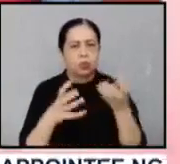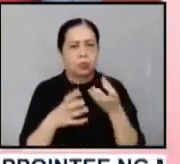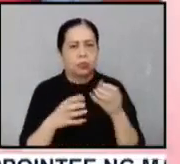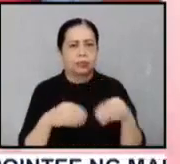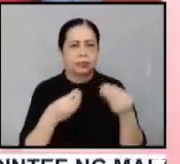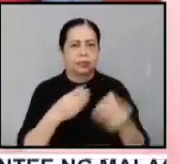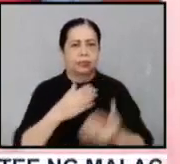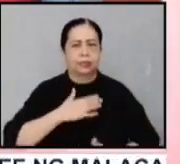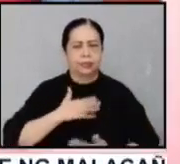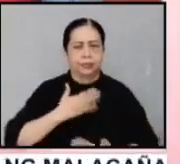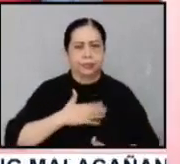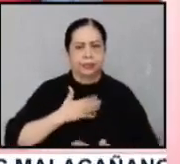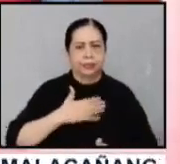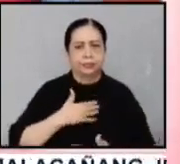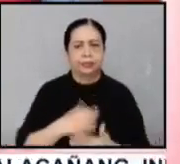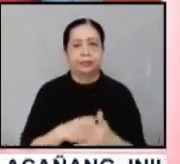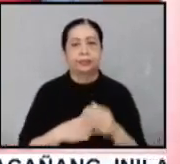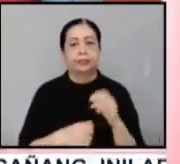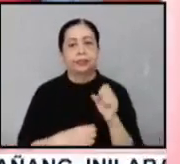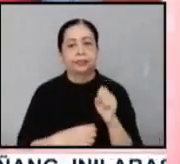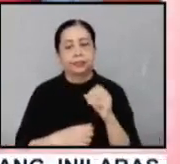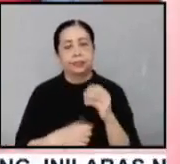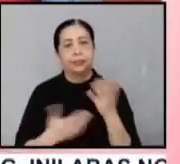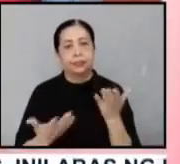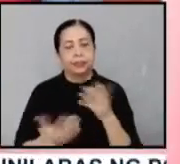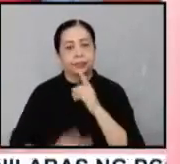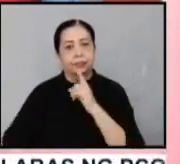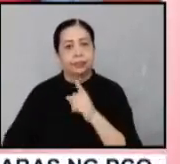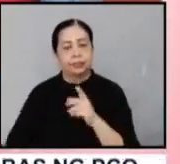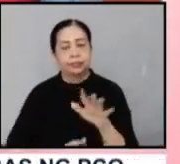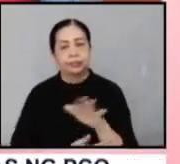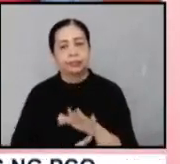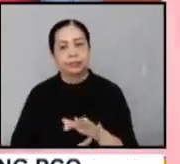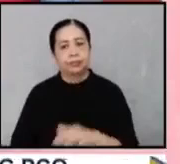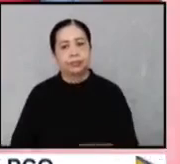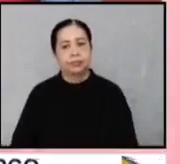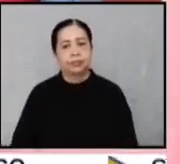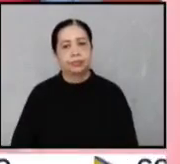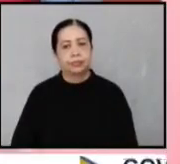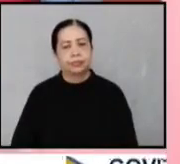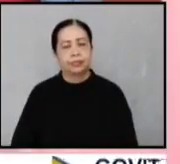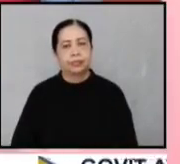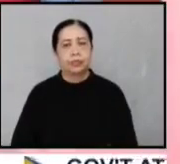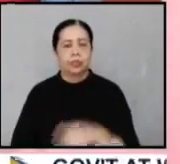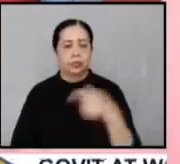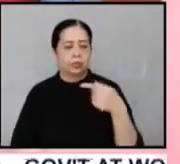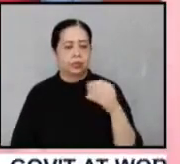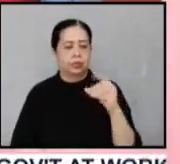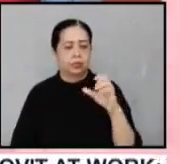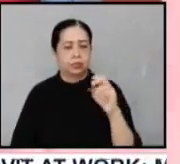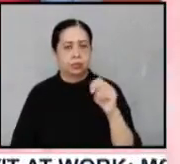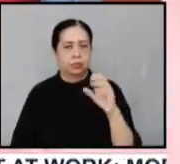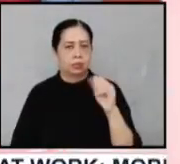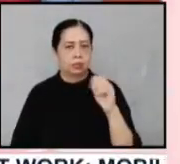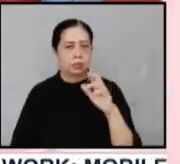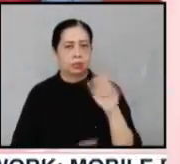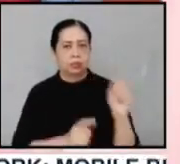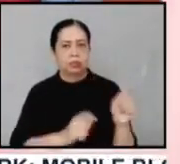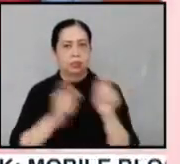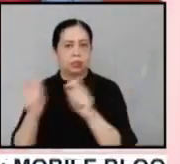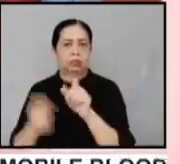pasayahin. Kaya nga, actually, yung nag-transfer ang Golden Acres sa Tanay, uh-huh. ang sabi